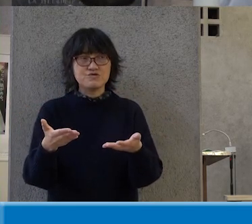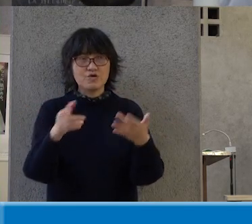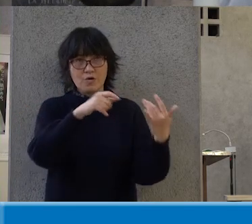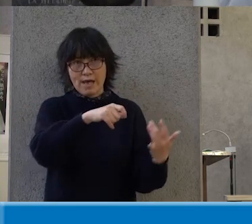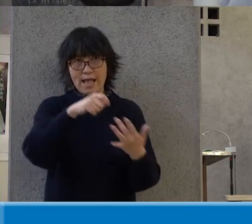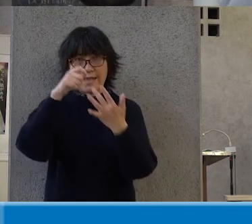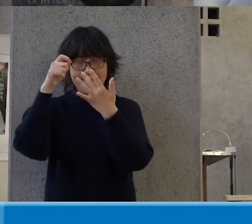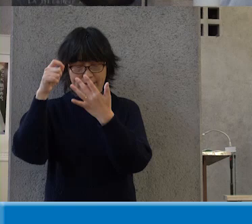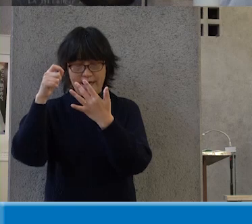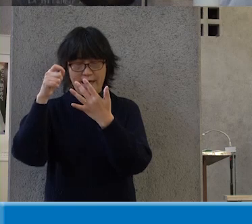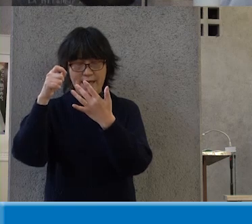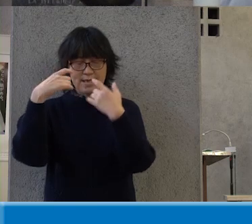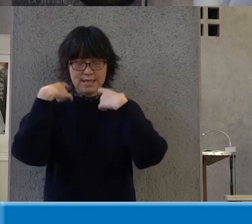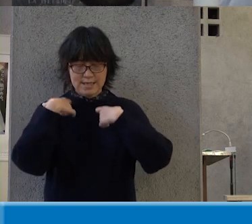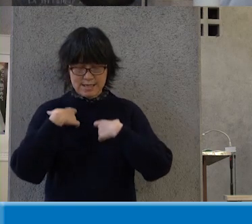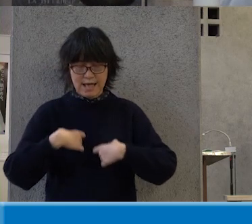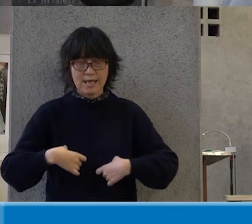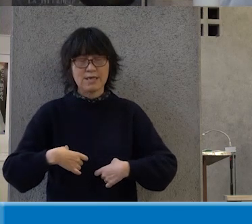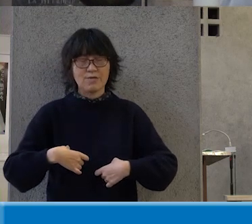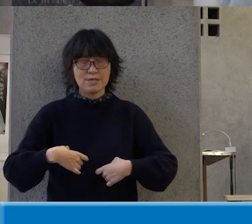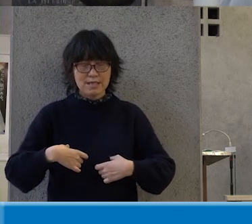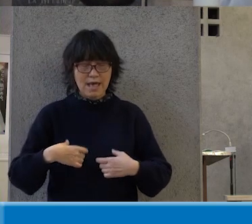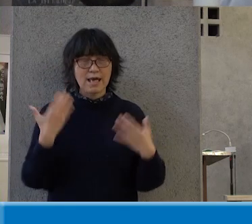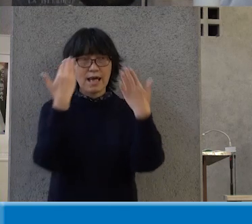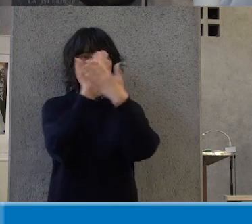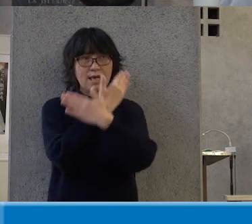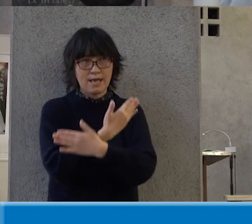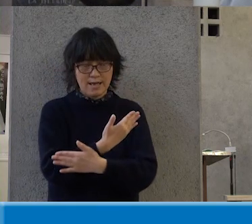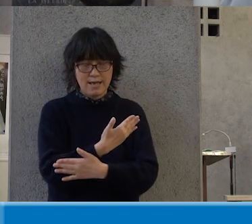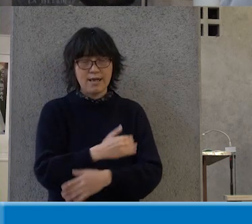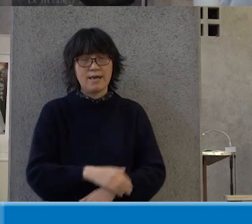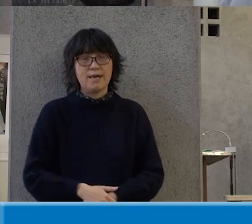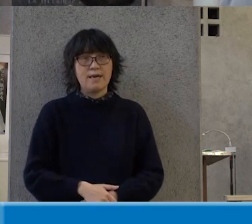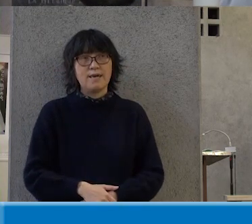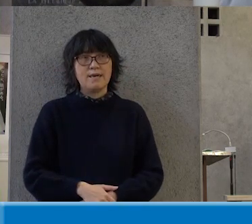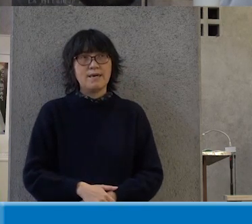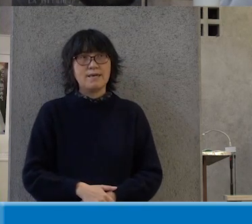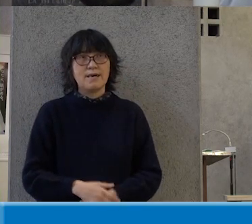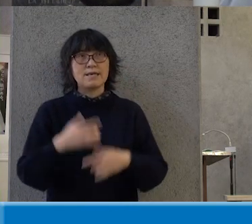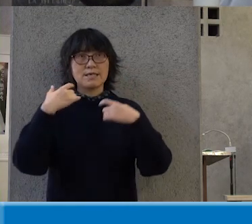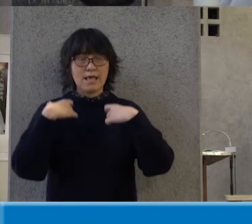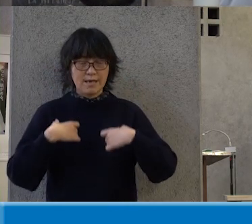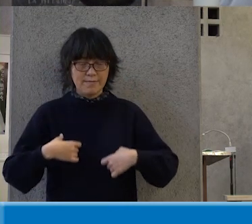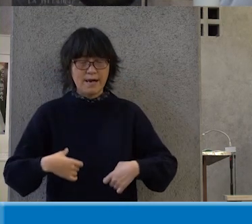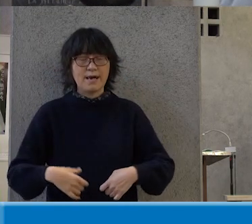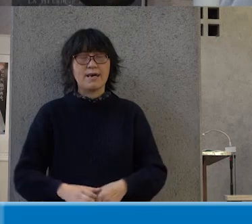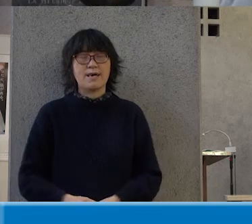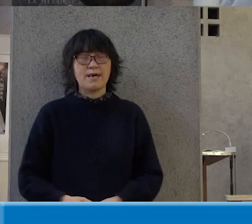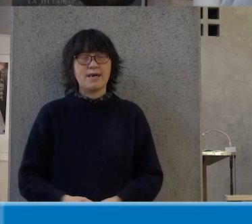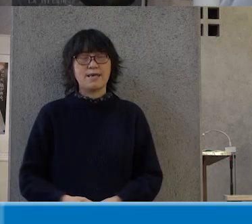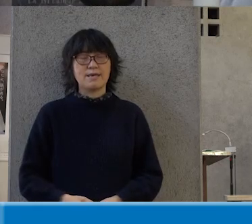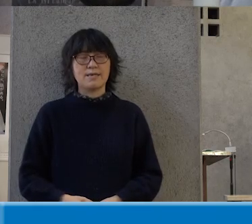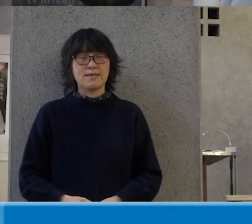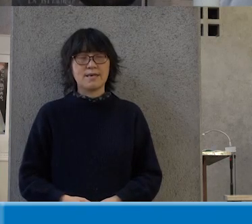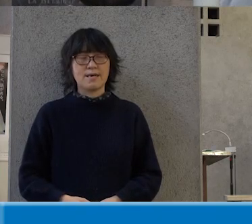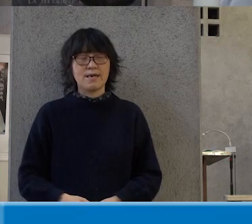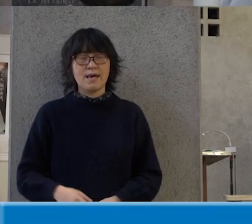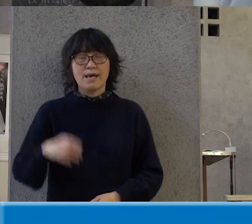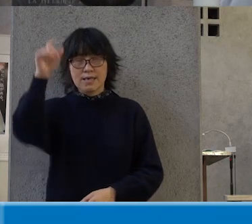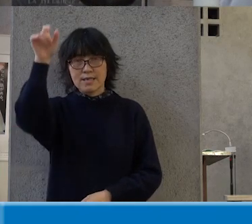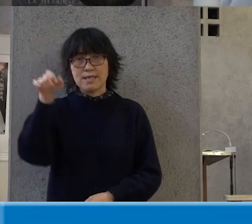んで司祭としてくださいました。司祭はキリストの名によ